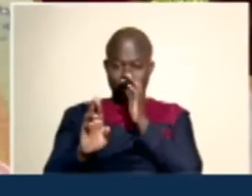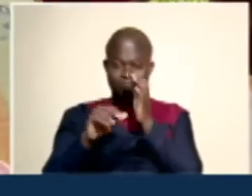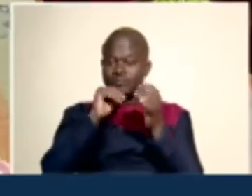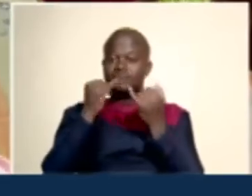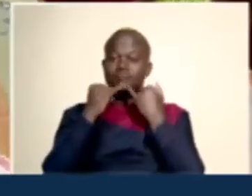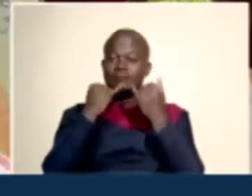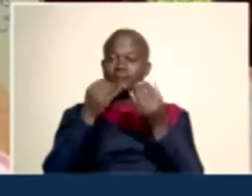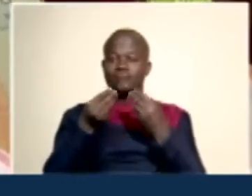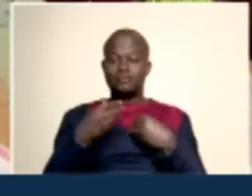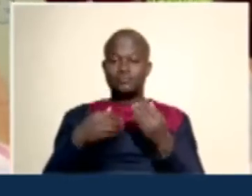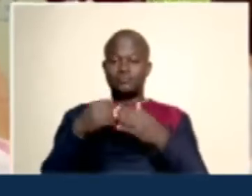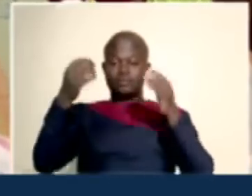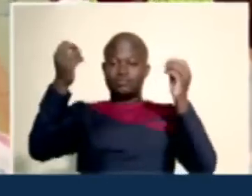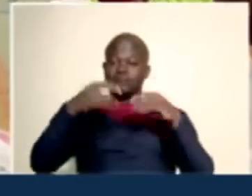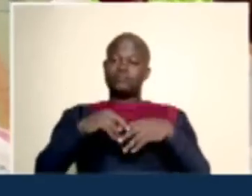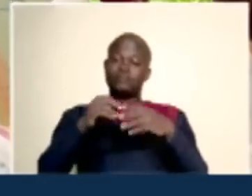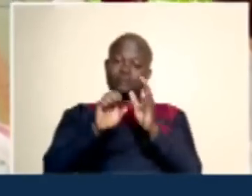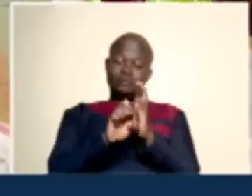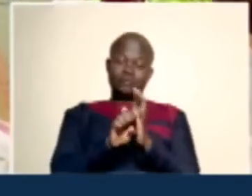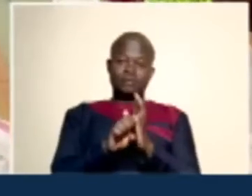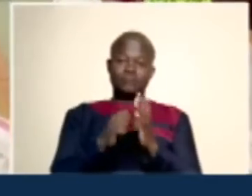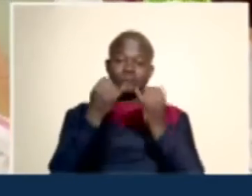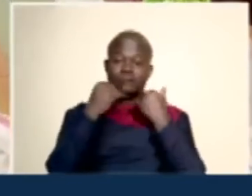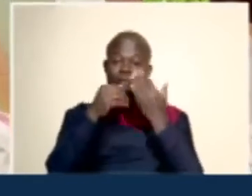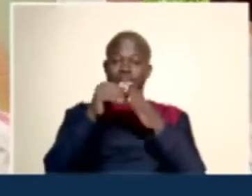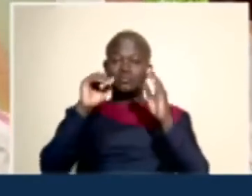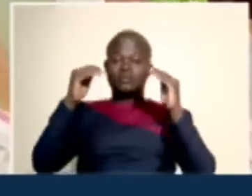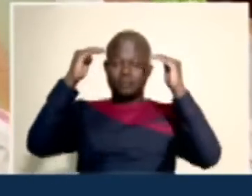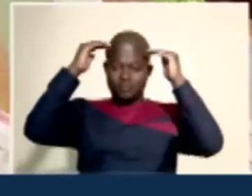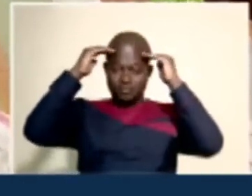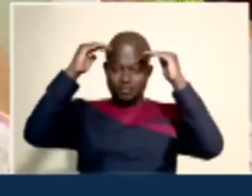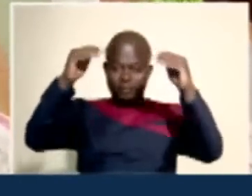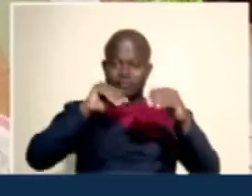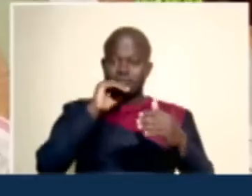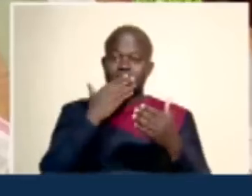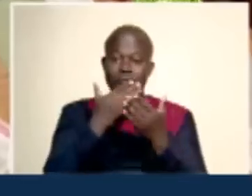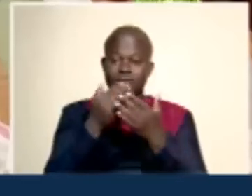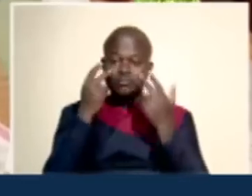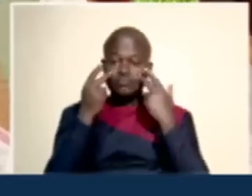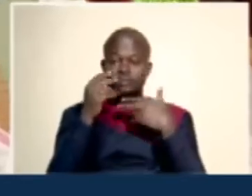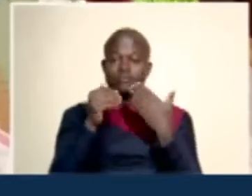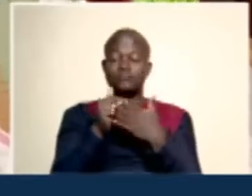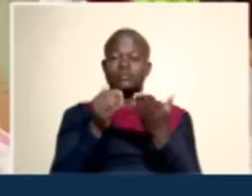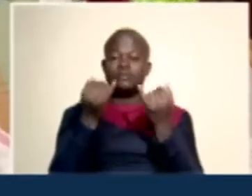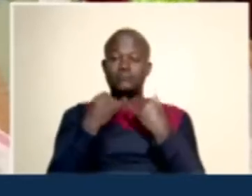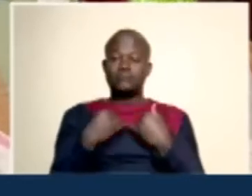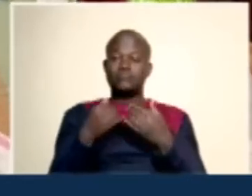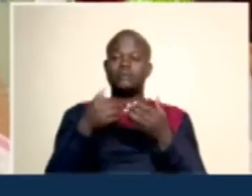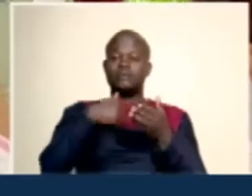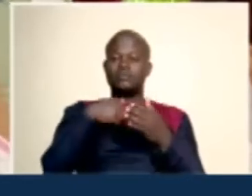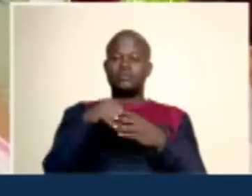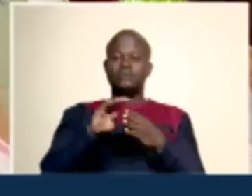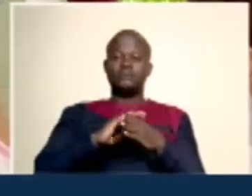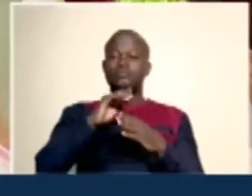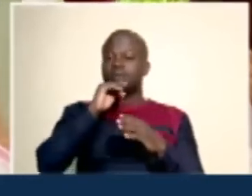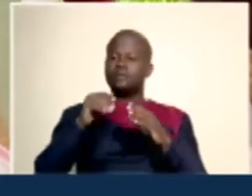bigeze baduhafatika urugero batubwa ko tuzashyira hano muri ubwanikiro nabwo butari bwiza murabibona noneho batubwa ko bafite